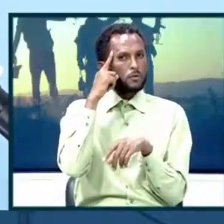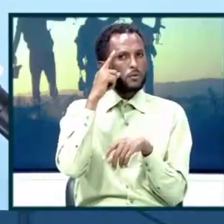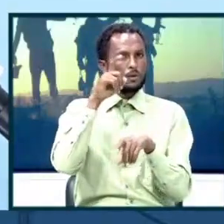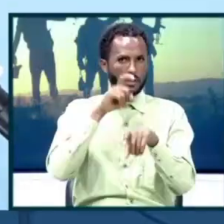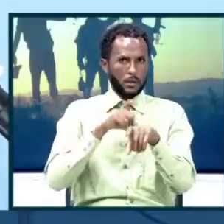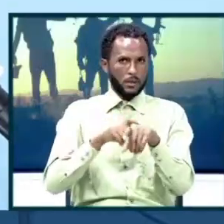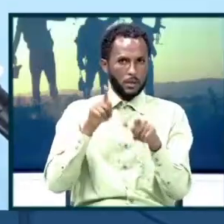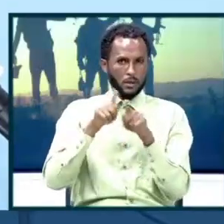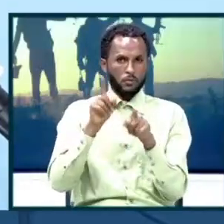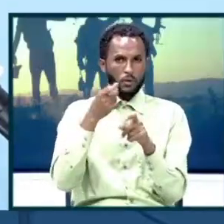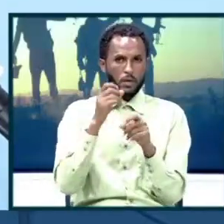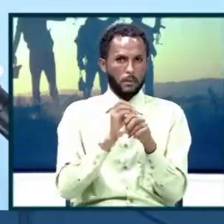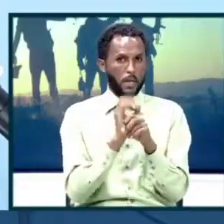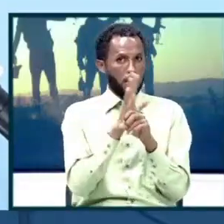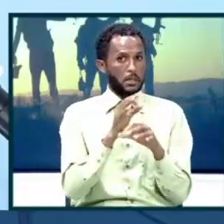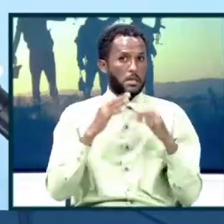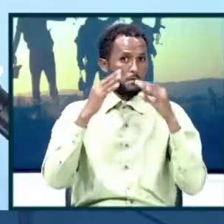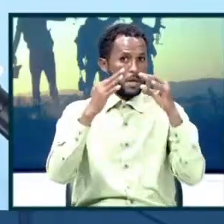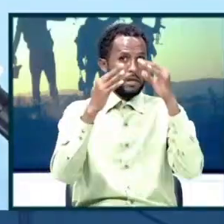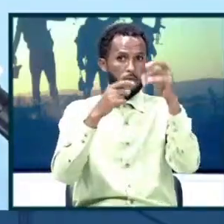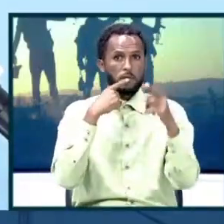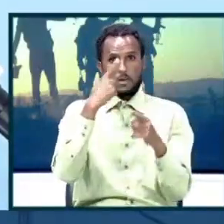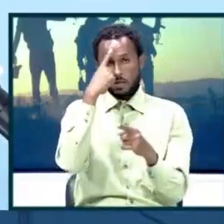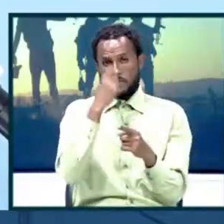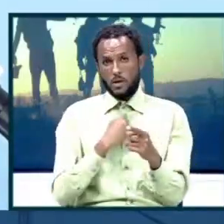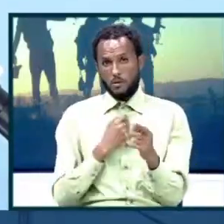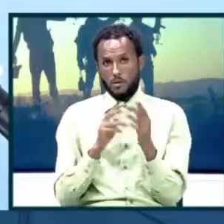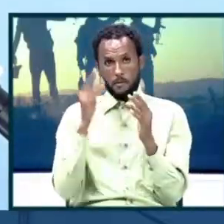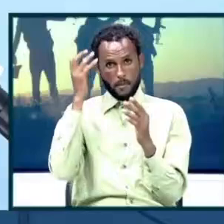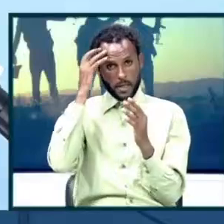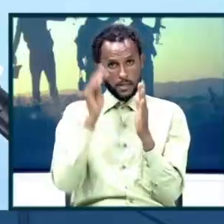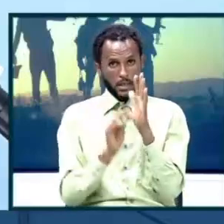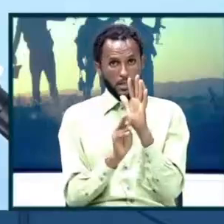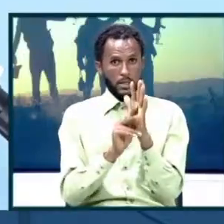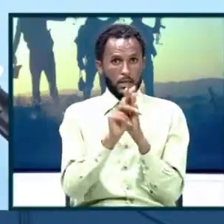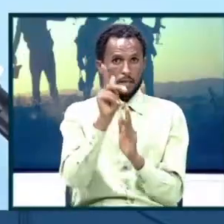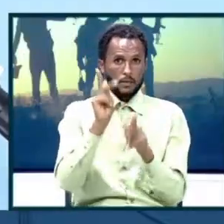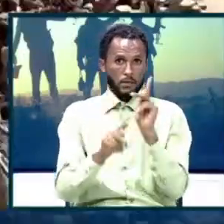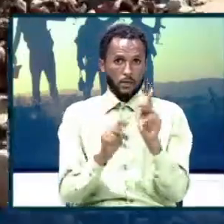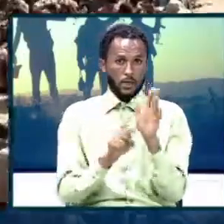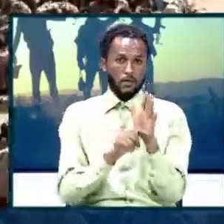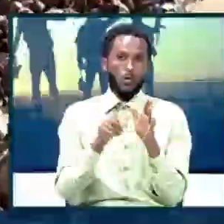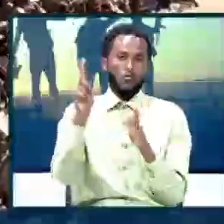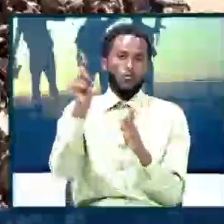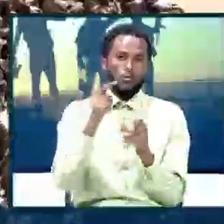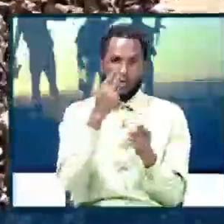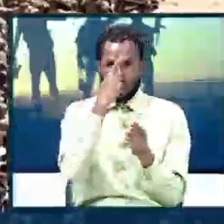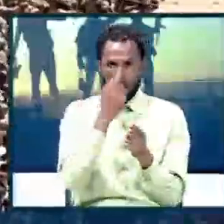ከም ዝኾነ መልእኽቲ ክሕልፍ እዩ ዝብል እምነት ኣለዎ መንግስቲ ትግራይ ህዝቢ ትግራይ እውን ከምኡ ዩ ዝኣምን ማለት እዩ።